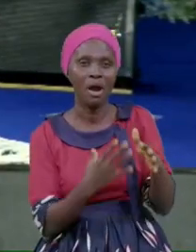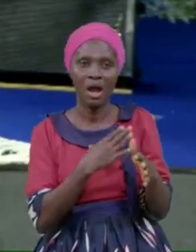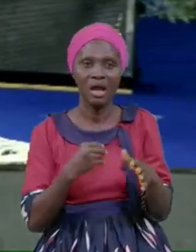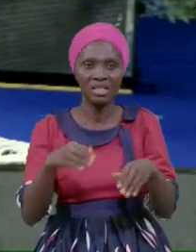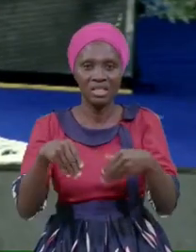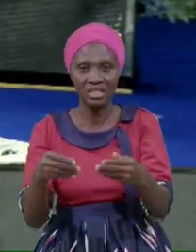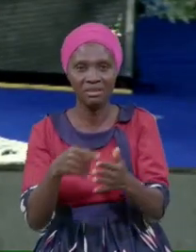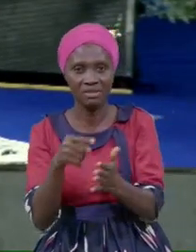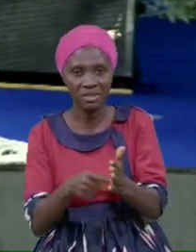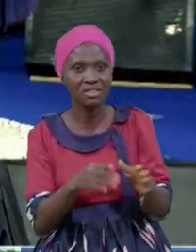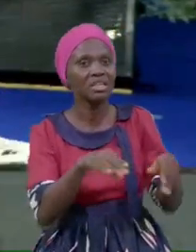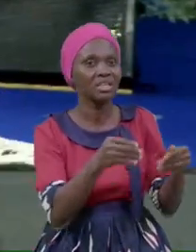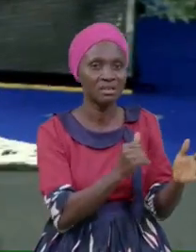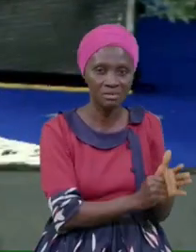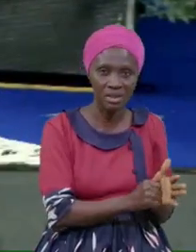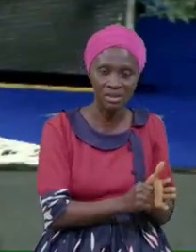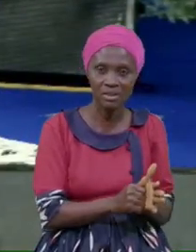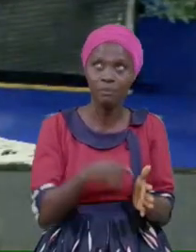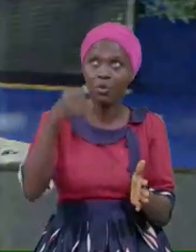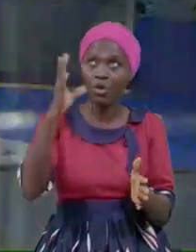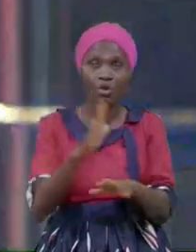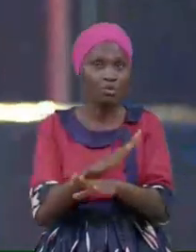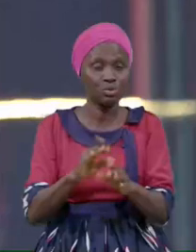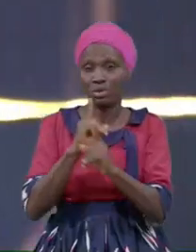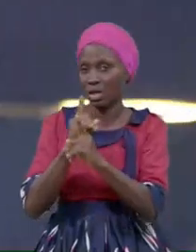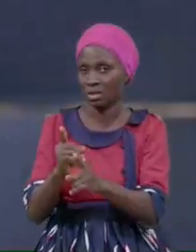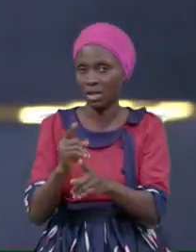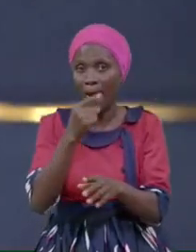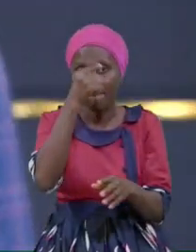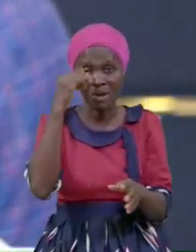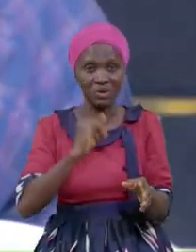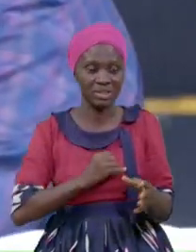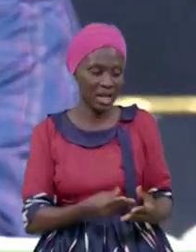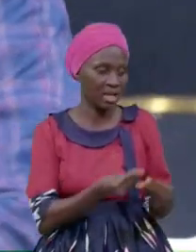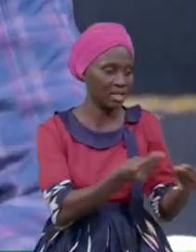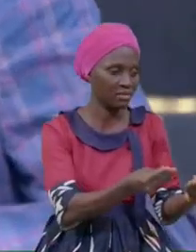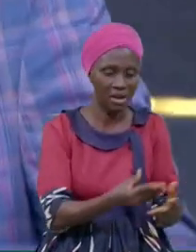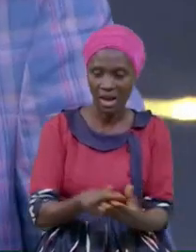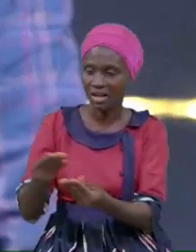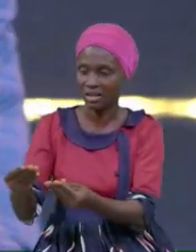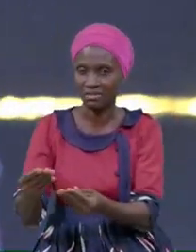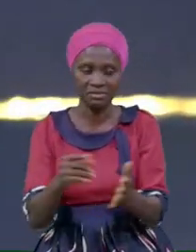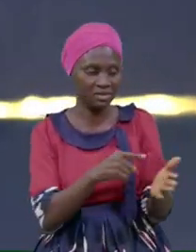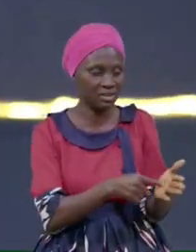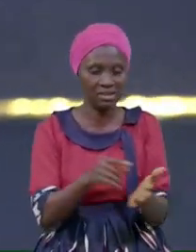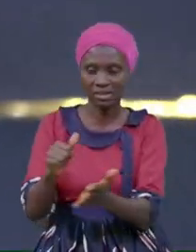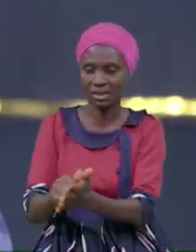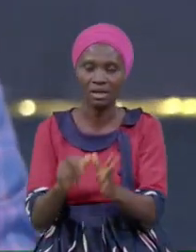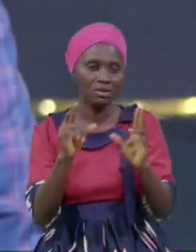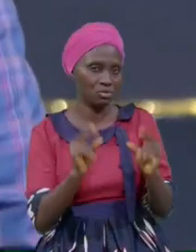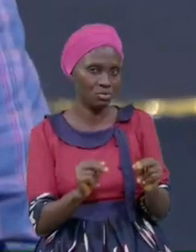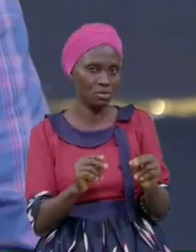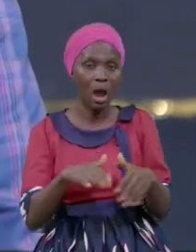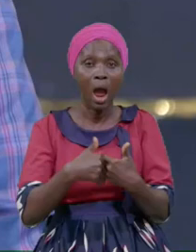cela. Dieu ne répond pas parce que je donne ceci ou je donne cela. Comment